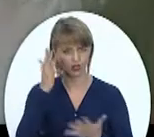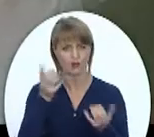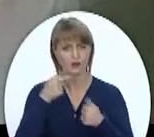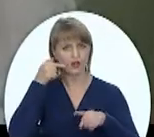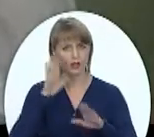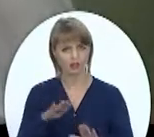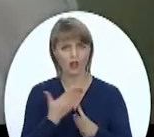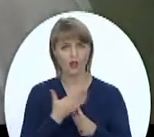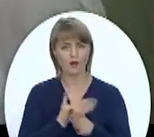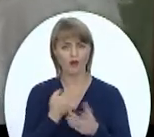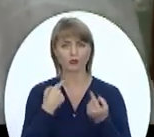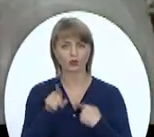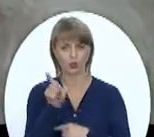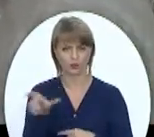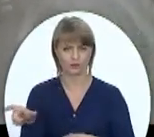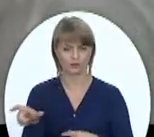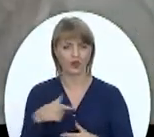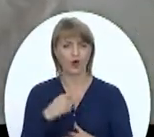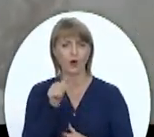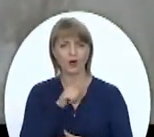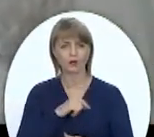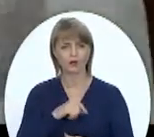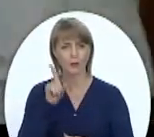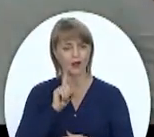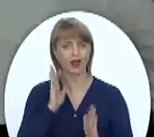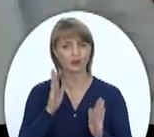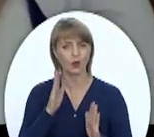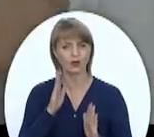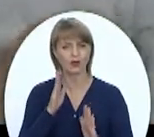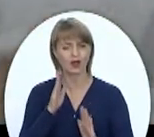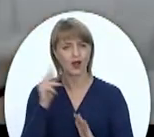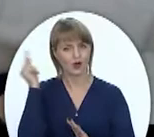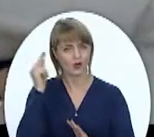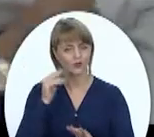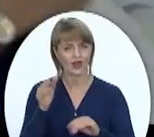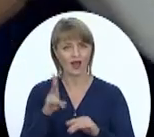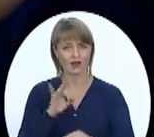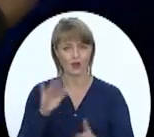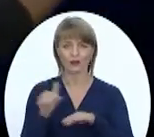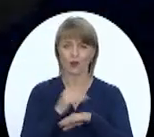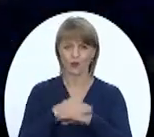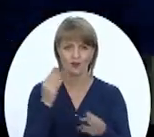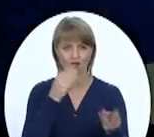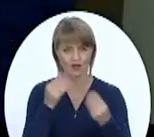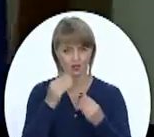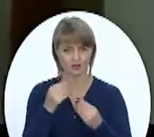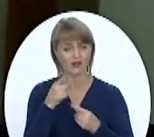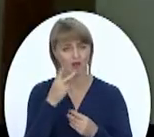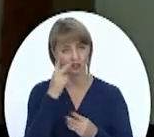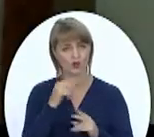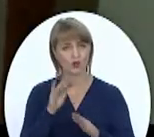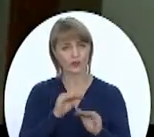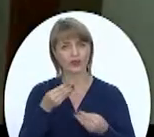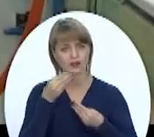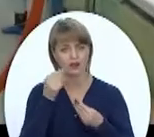другим. Он пока только осваивает роль доброго волшебника, но уже очевидно, что к нему тянутся дети, а те, у кого нет отцов,